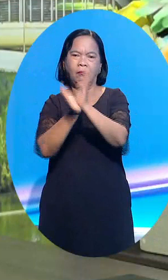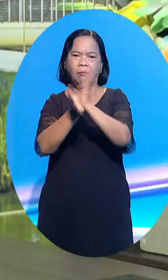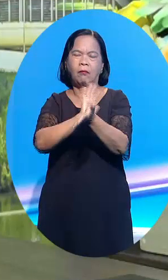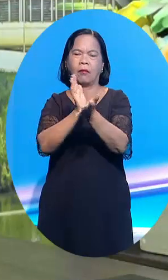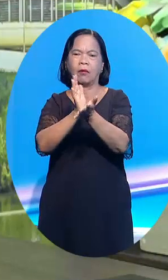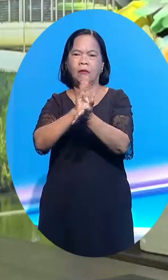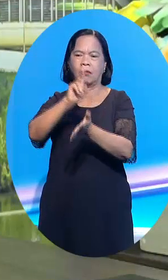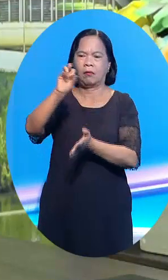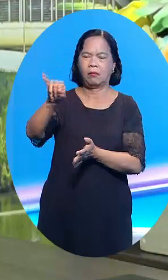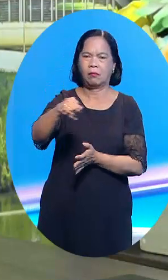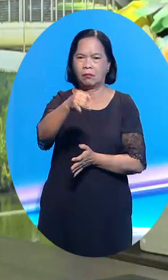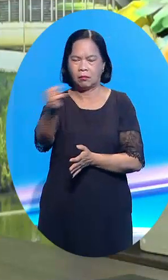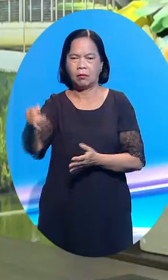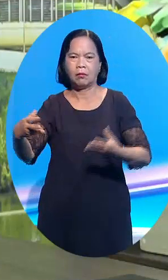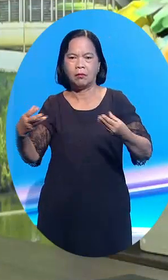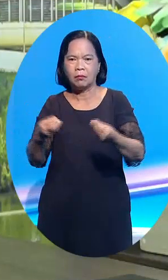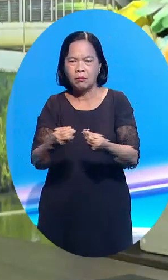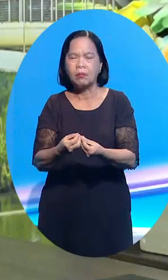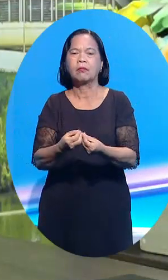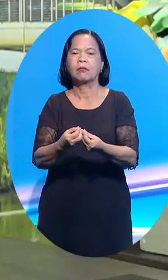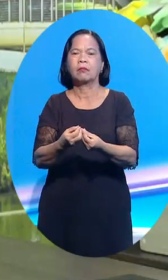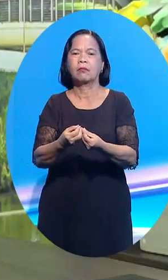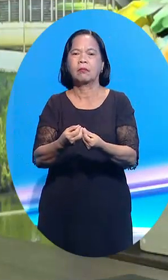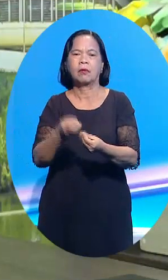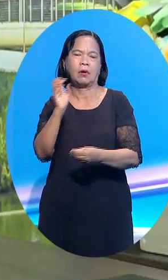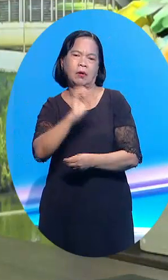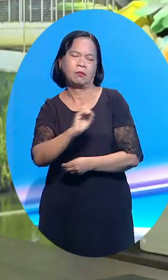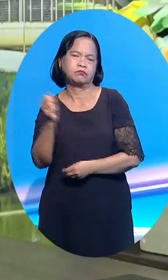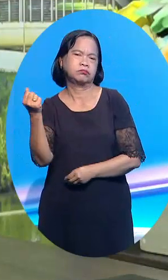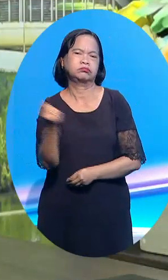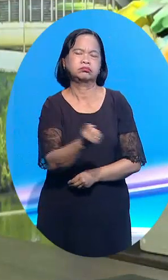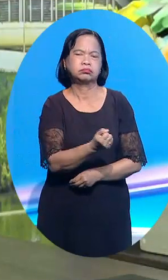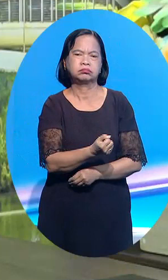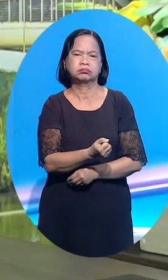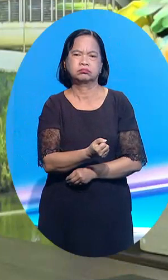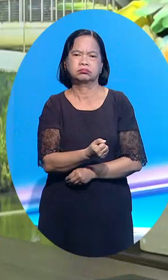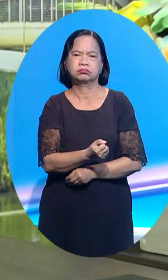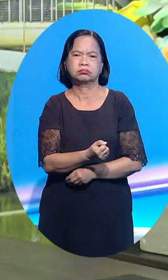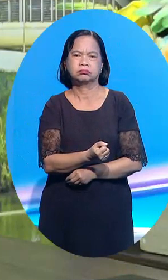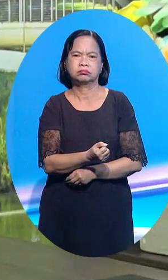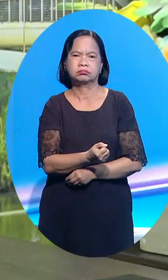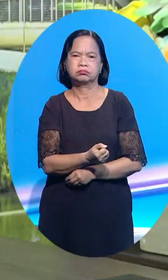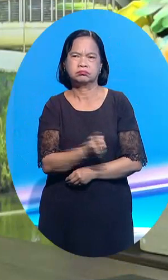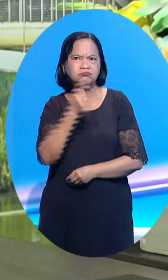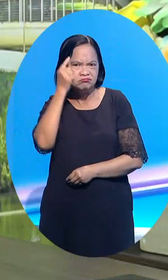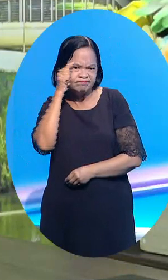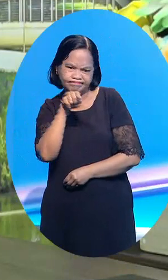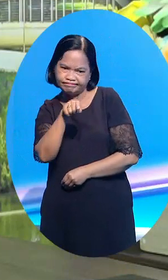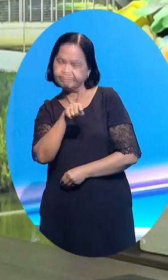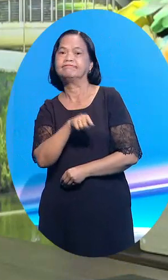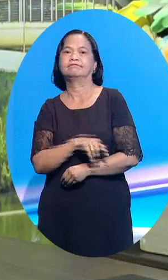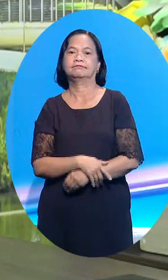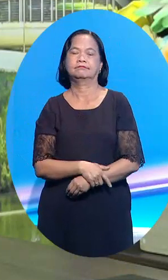sự minh bạch của nhiều chủ đầu tư chuẩn mực với là những chủ đầu tư không chuẩn mực. Cho nên là nó tạo ra một cái sự ngờ vực. Vậy